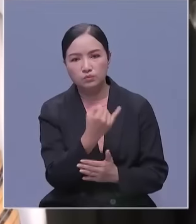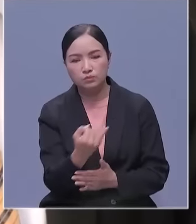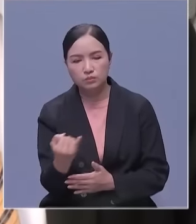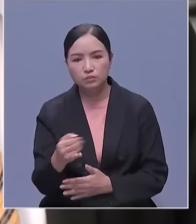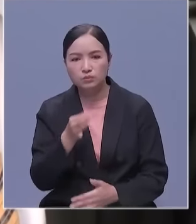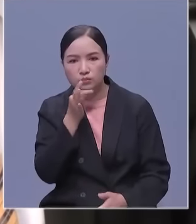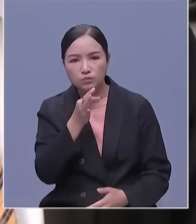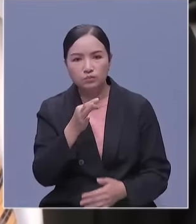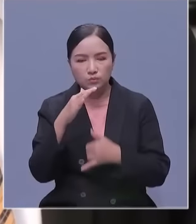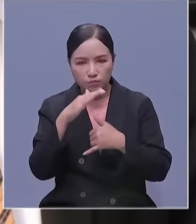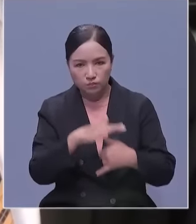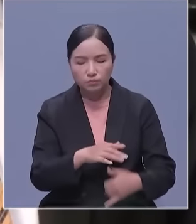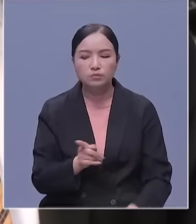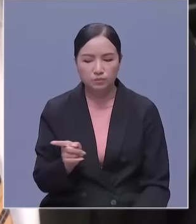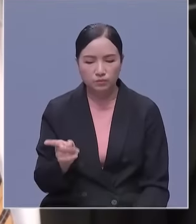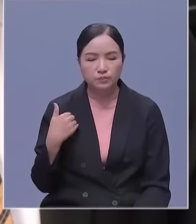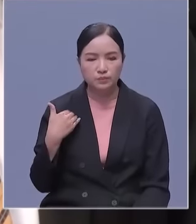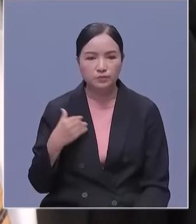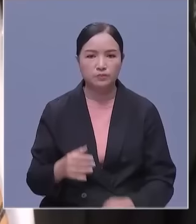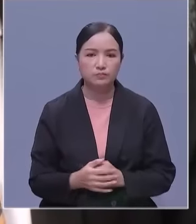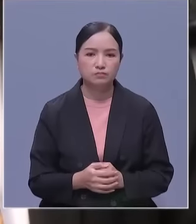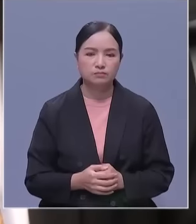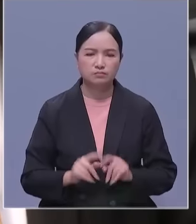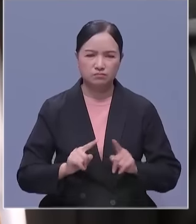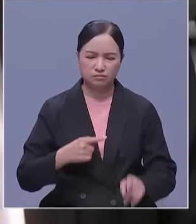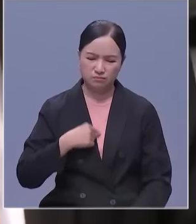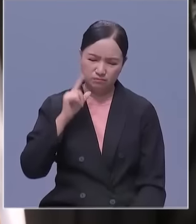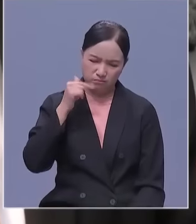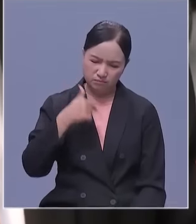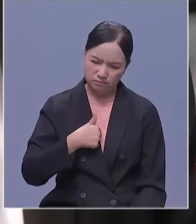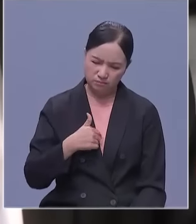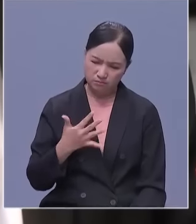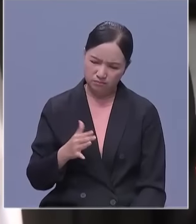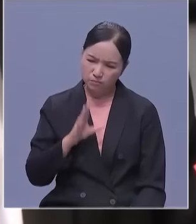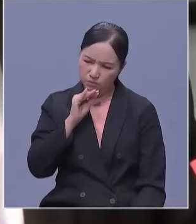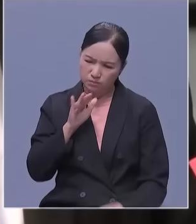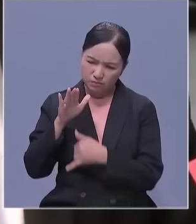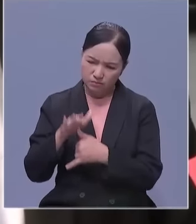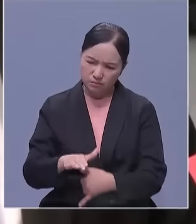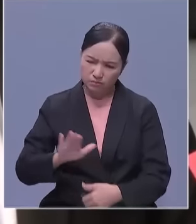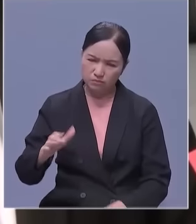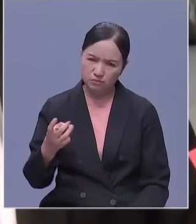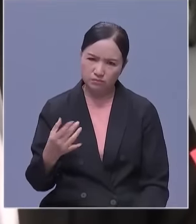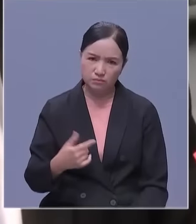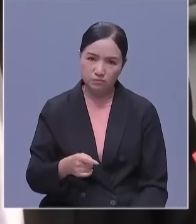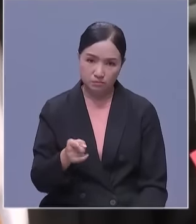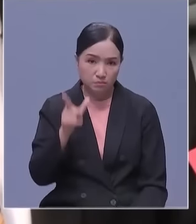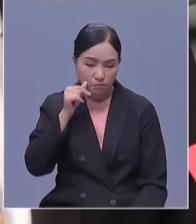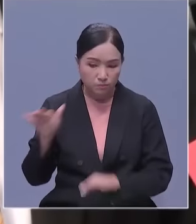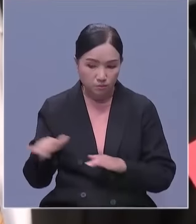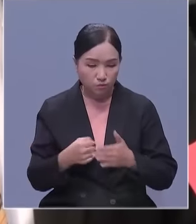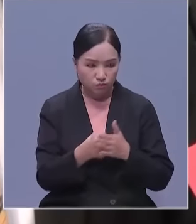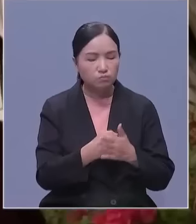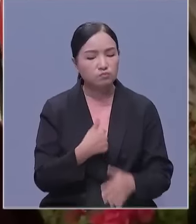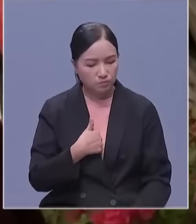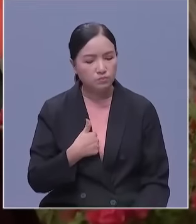ว่าหมิ่นประมาทนะเขามีแต่คุณแม่ไม่มีหมิ่นอะไรเขานะ คุณแม่พร้อมสู้นะ ฮะพร้อม